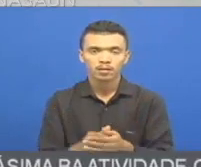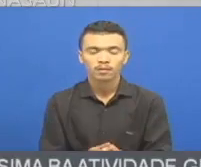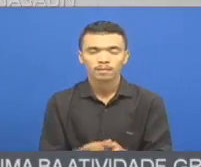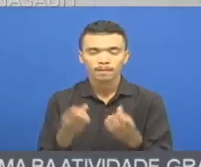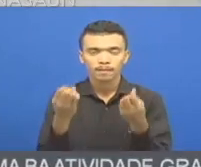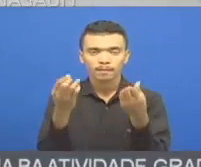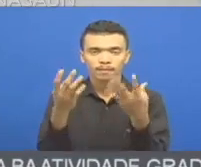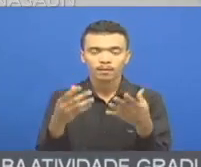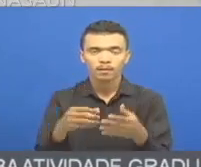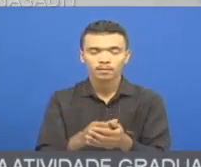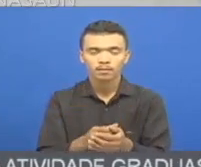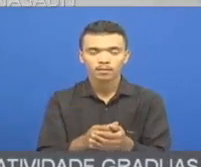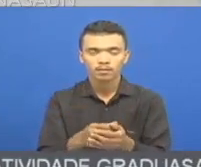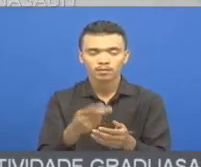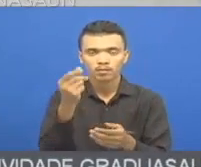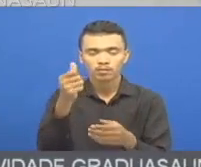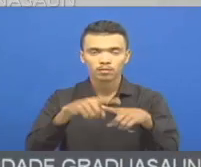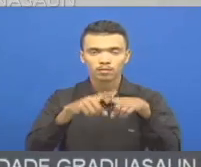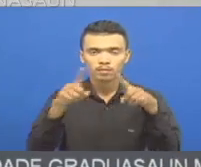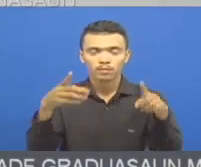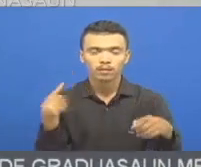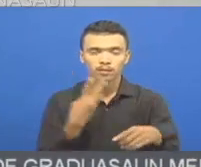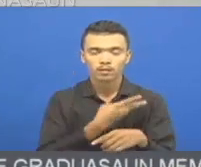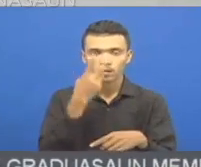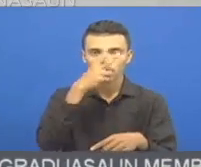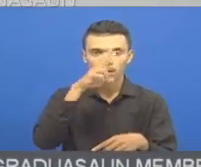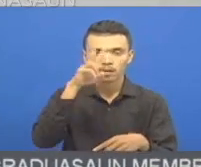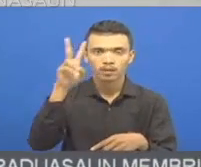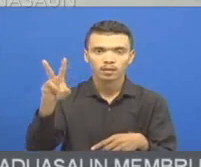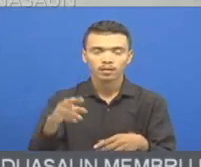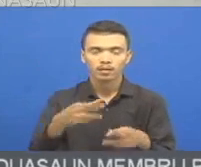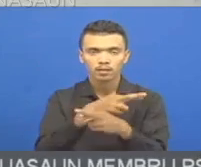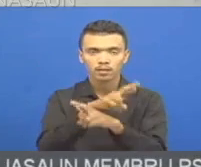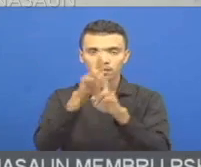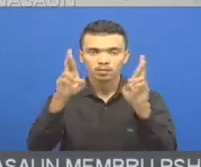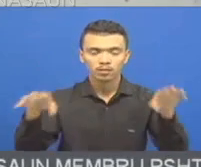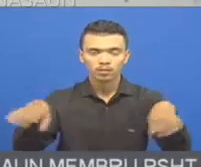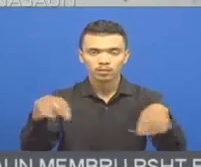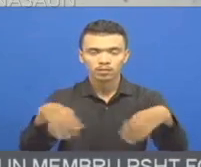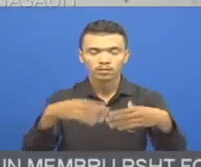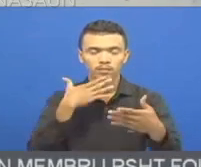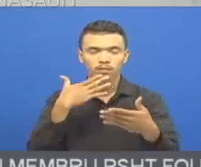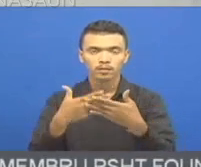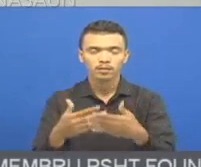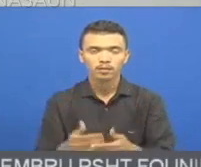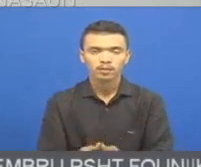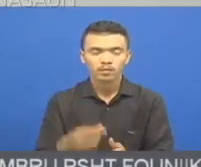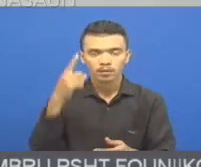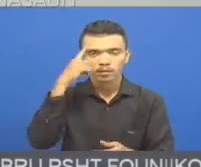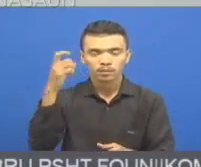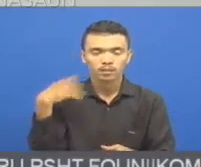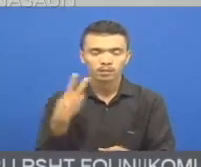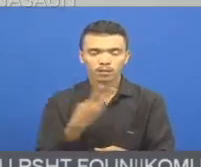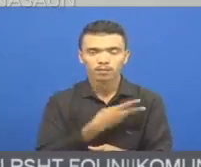bot bal ne ma kada vesta lamenta mes itahare iha sirne rezultatul serviciului sir ne mac pozitivul te trebuie. Dar mai amimus